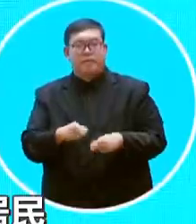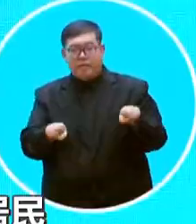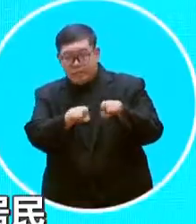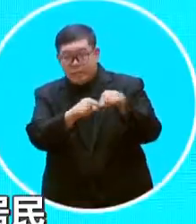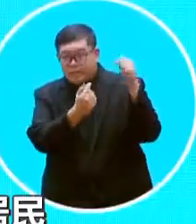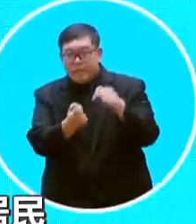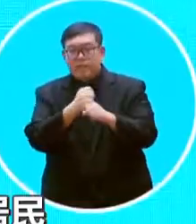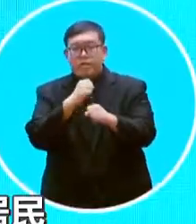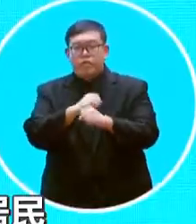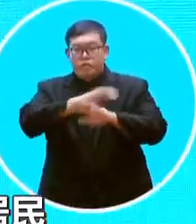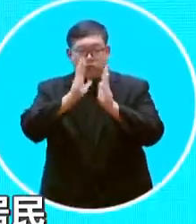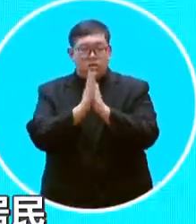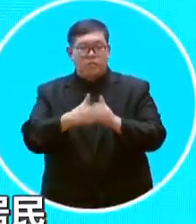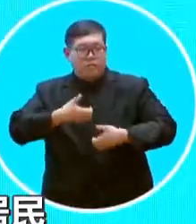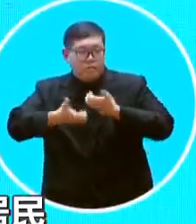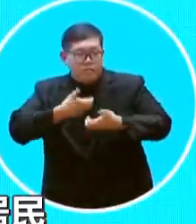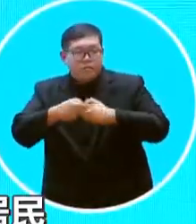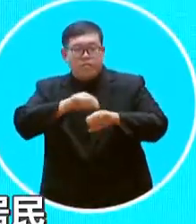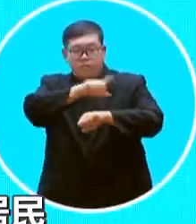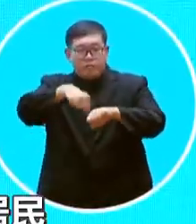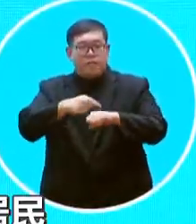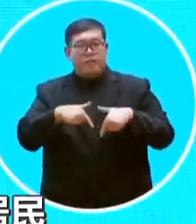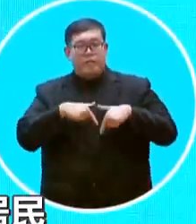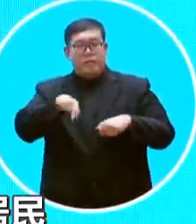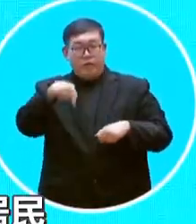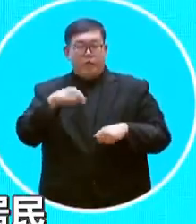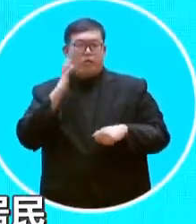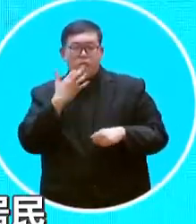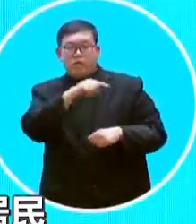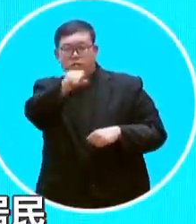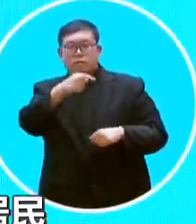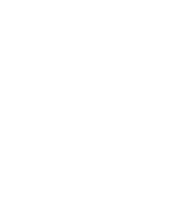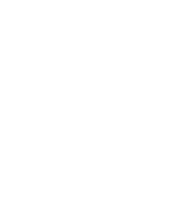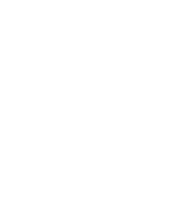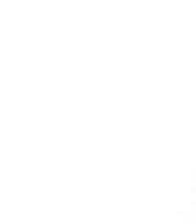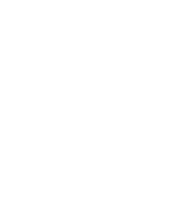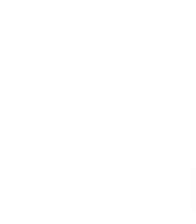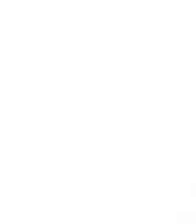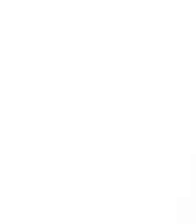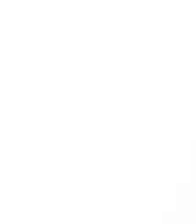将全副精力奉献给这座我心爱的城市和广大市民。